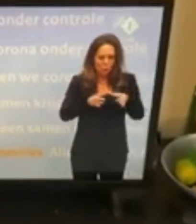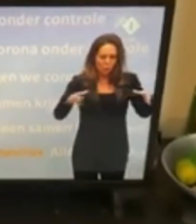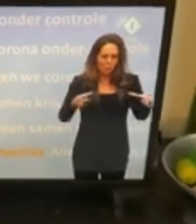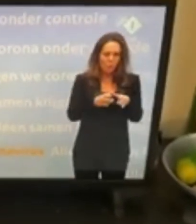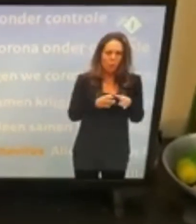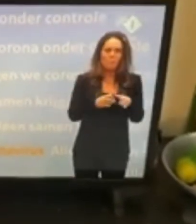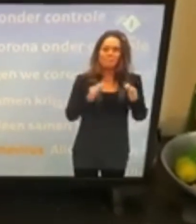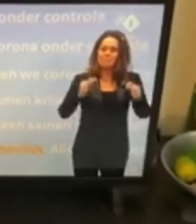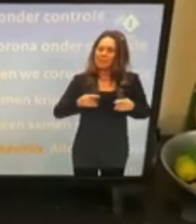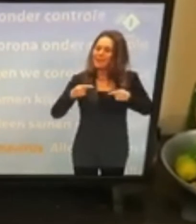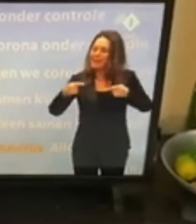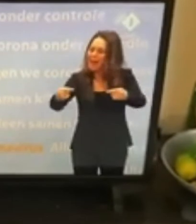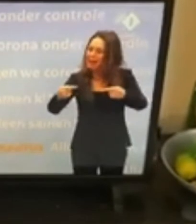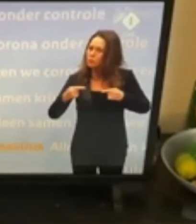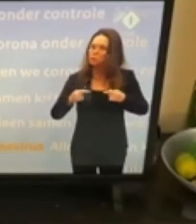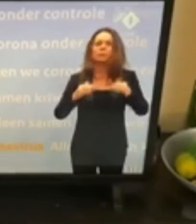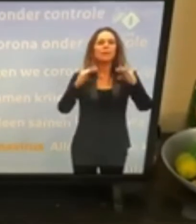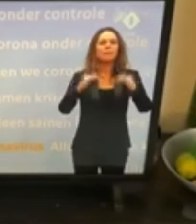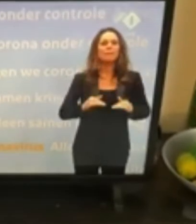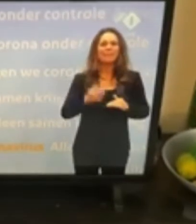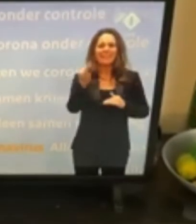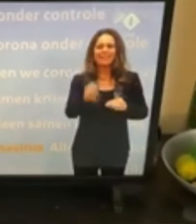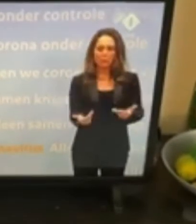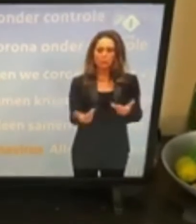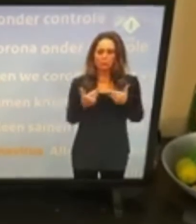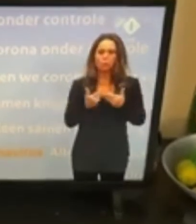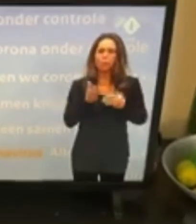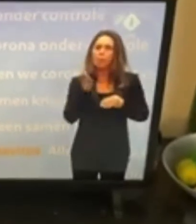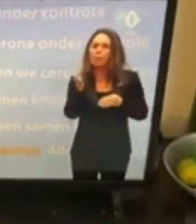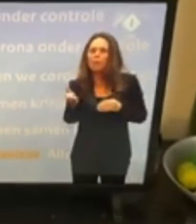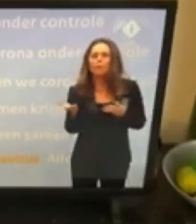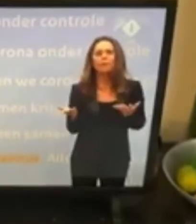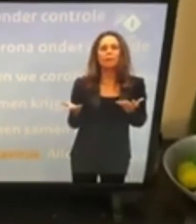minder thuisbezoek. Minder contacten